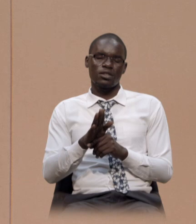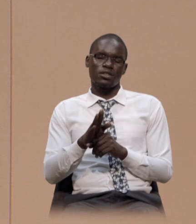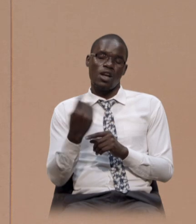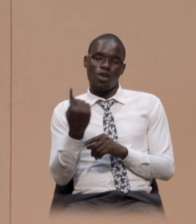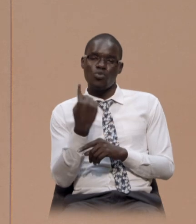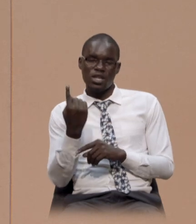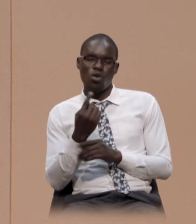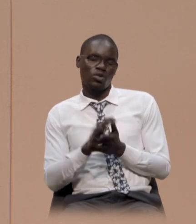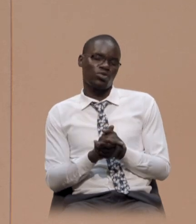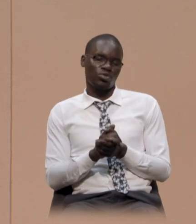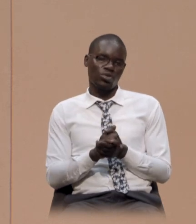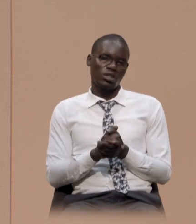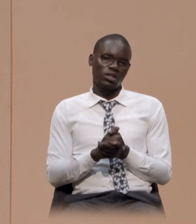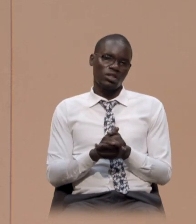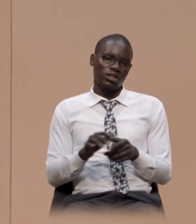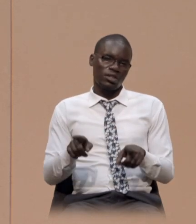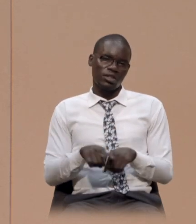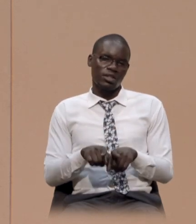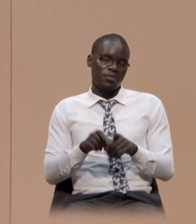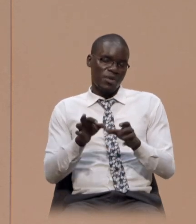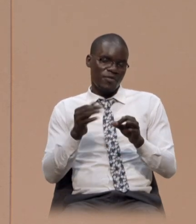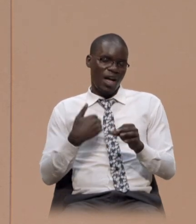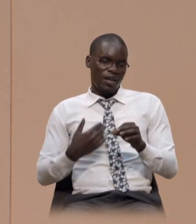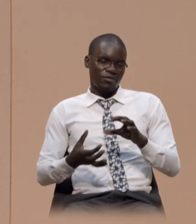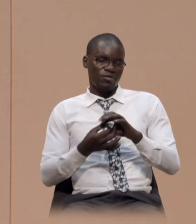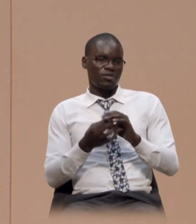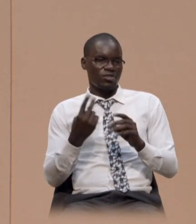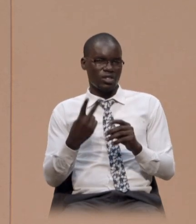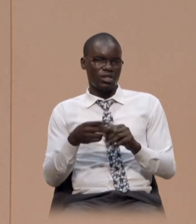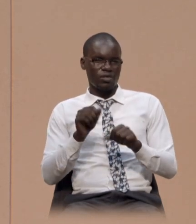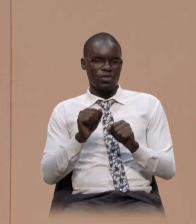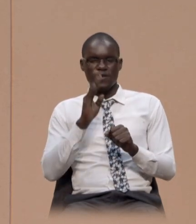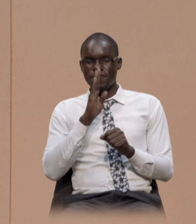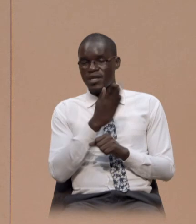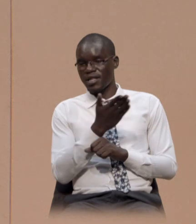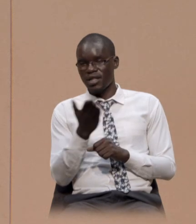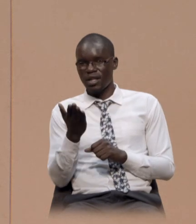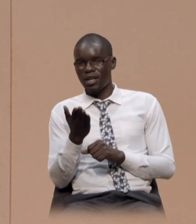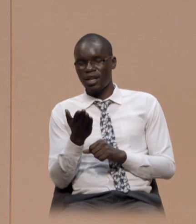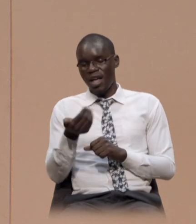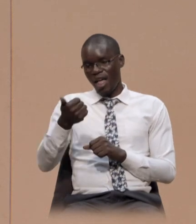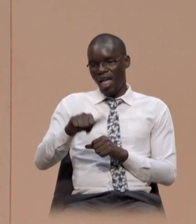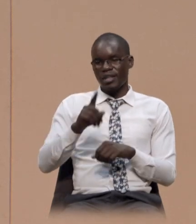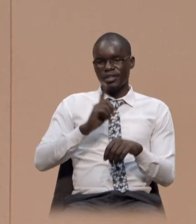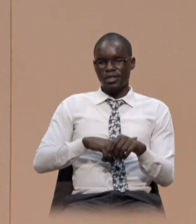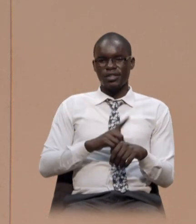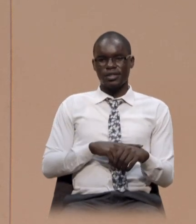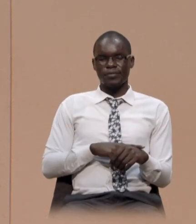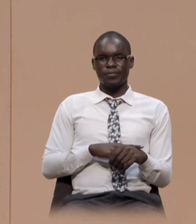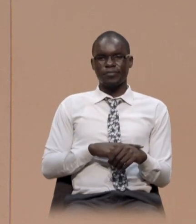njia. Na wale ambao mungaliko mko wawili, unaweza kuwa hapo anytime. Maana